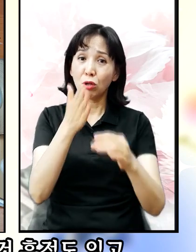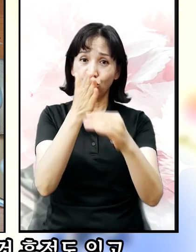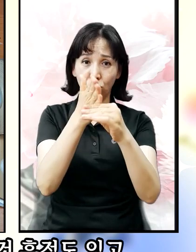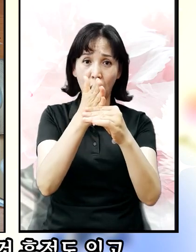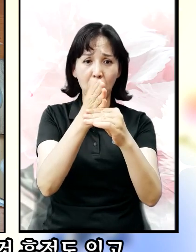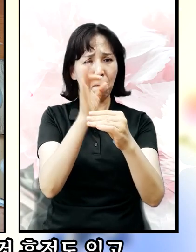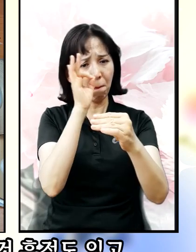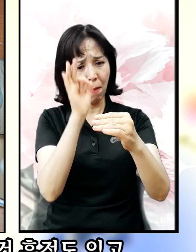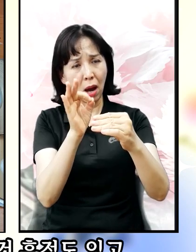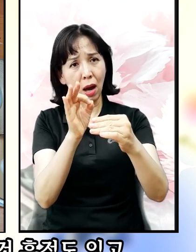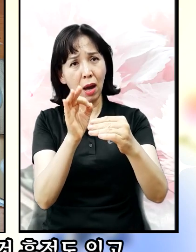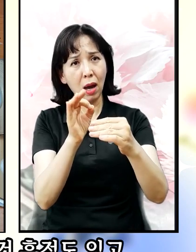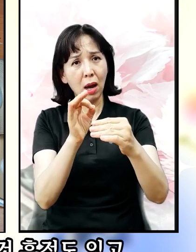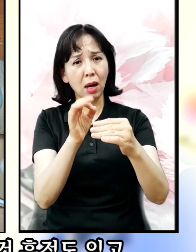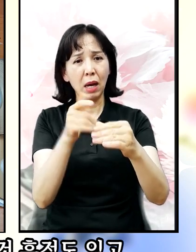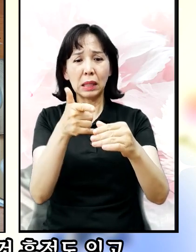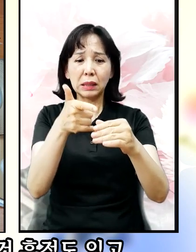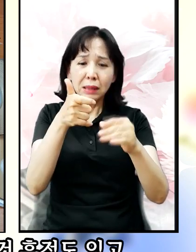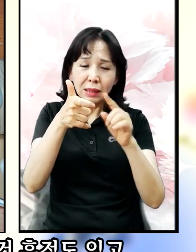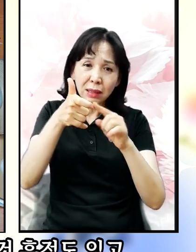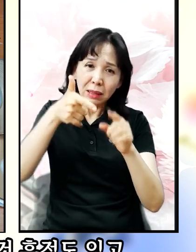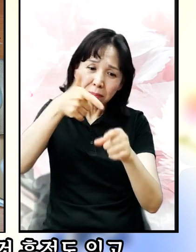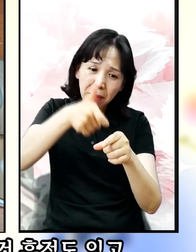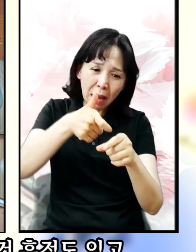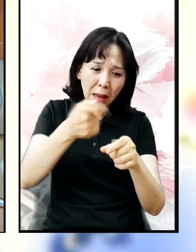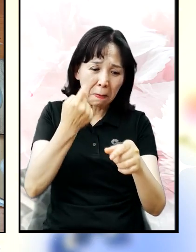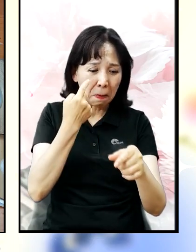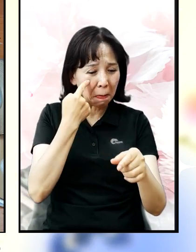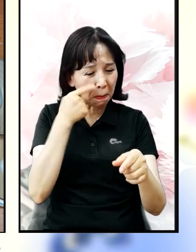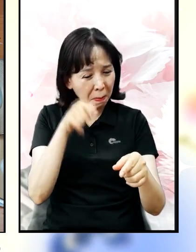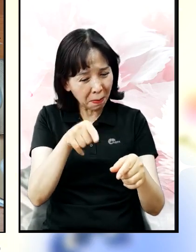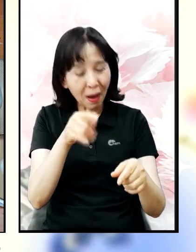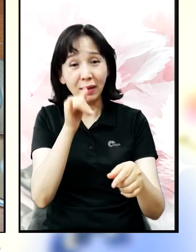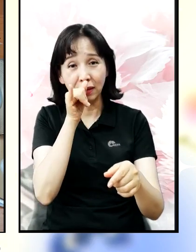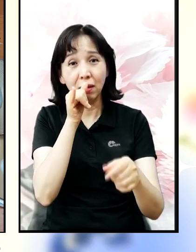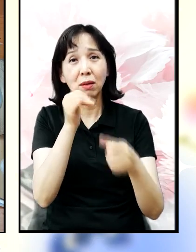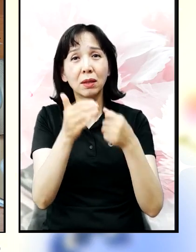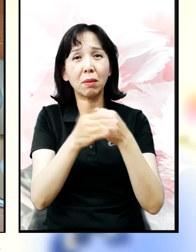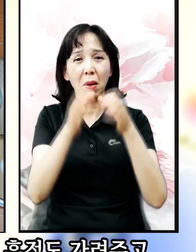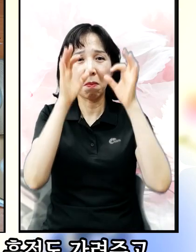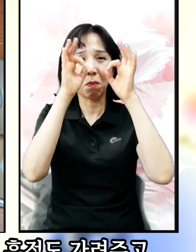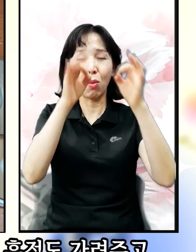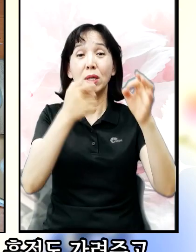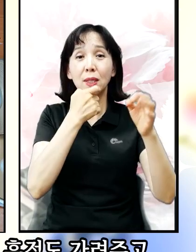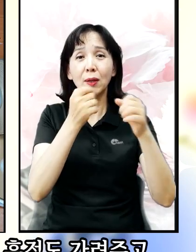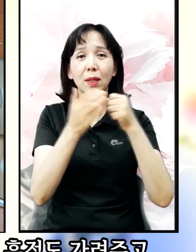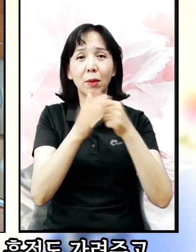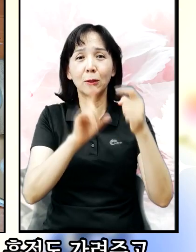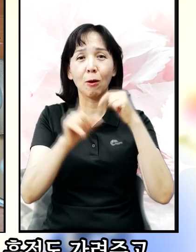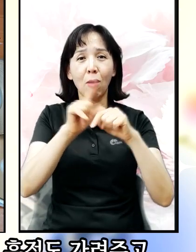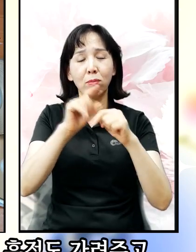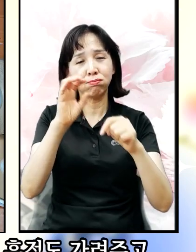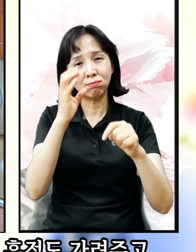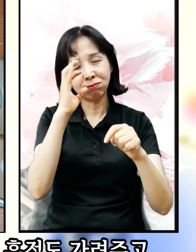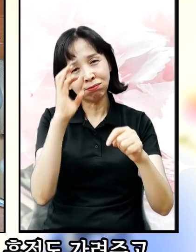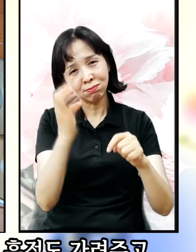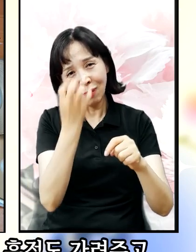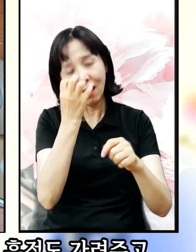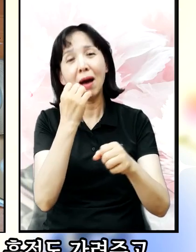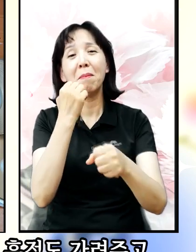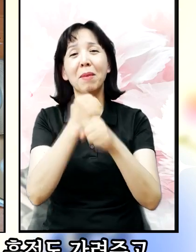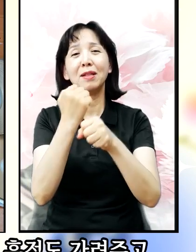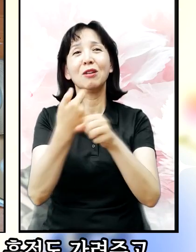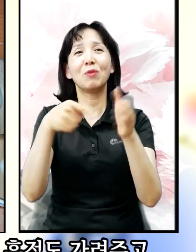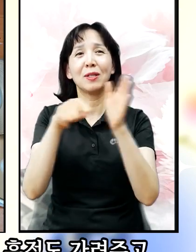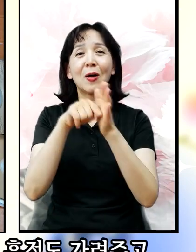여기 중심이 너무 이제 좀 글루건 흔적도 있고 조금 보기가 싫으니까 조금 더 고급스러움을 더해주기 위해서